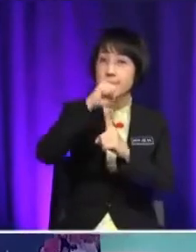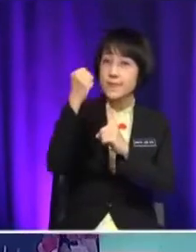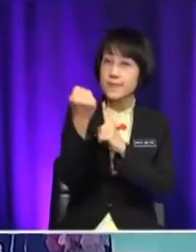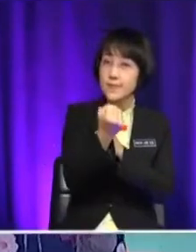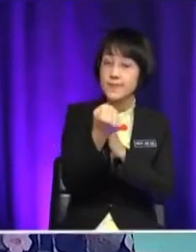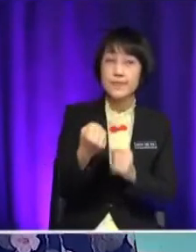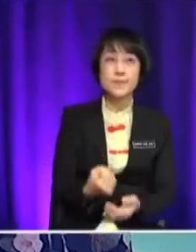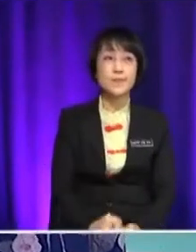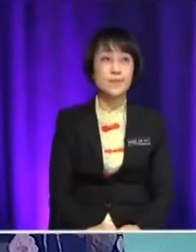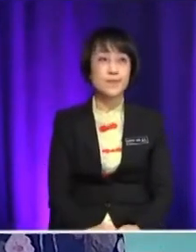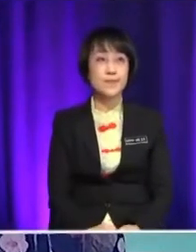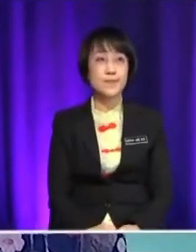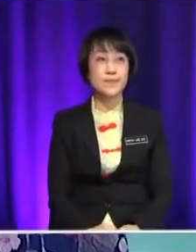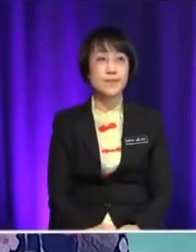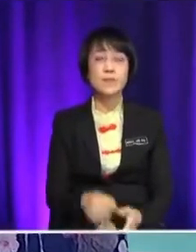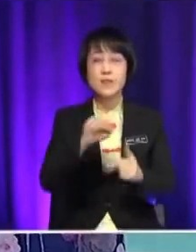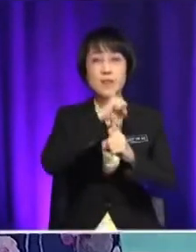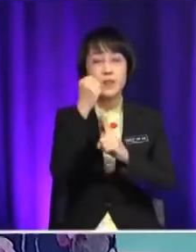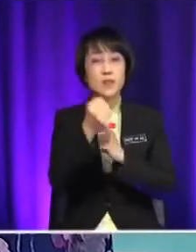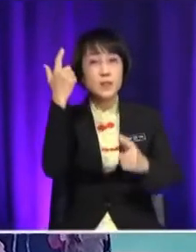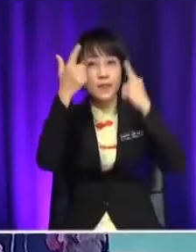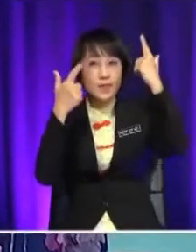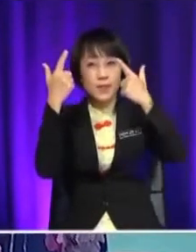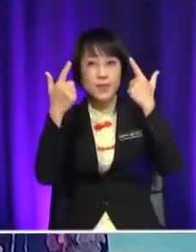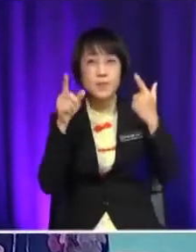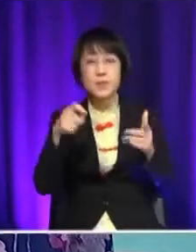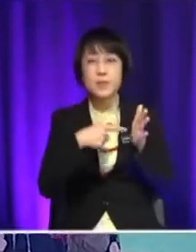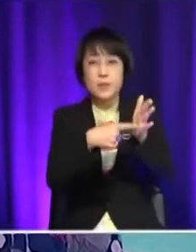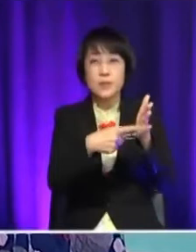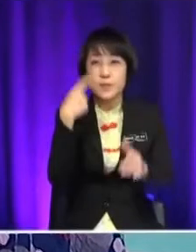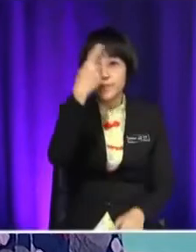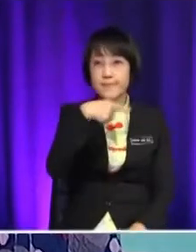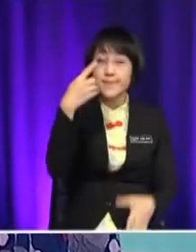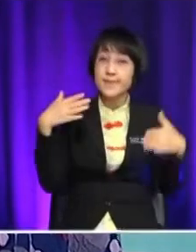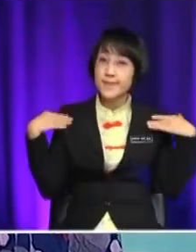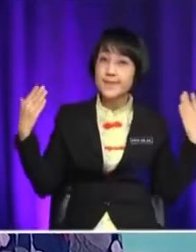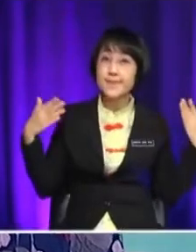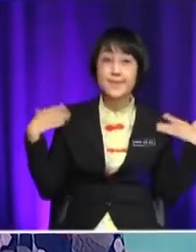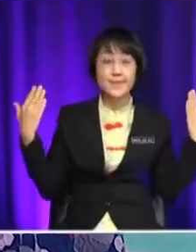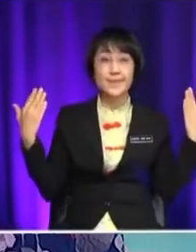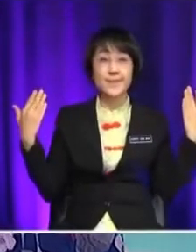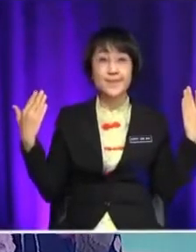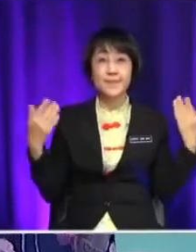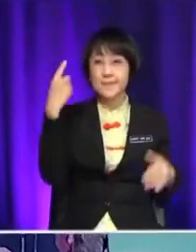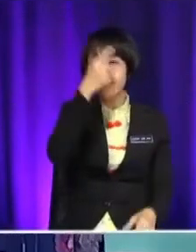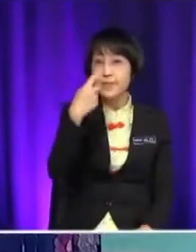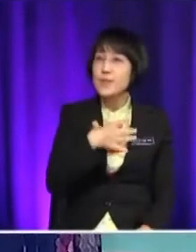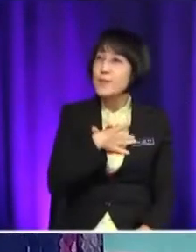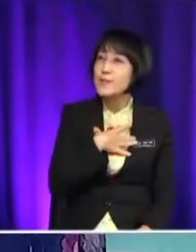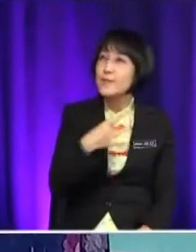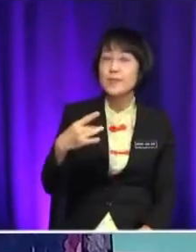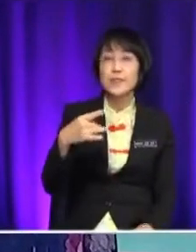pelancongan, kita kena ekspresikan wajah kita yang gembira, kan. Wajah kita yang suka akan keindahan